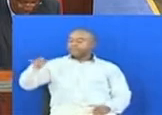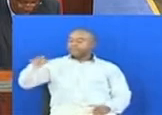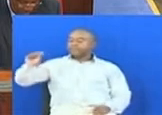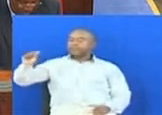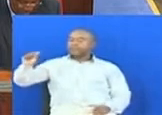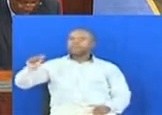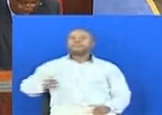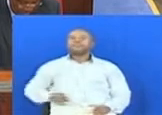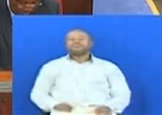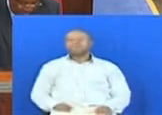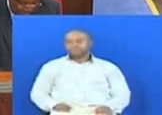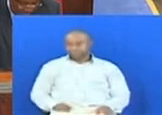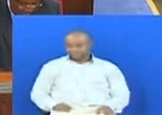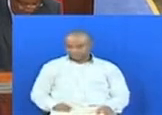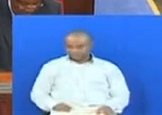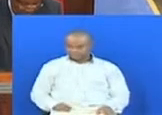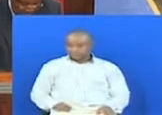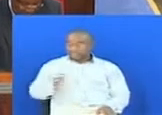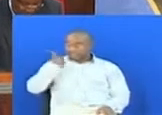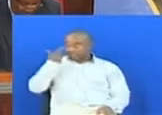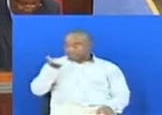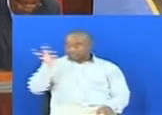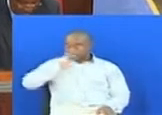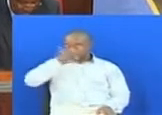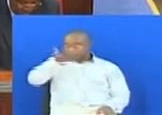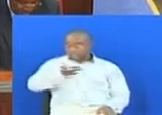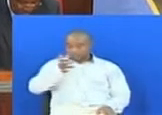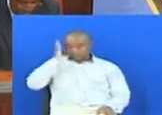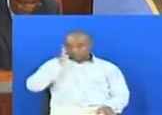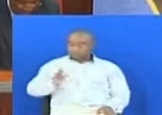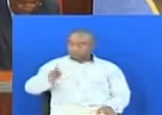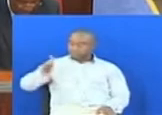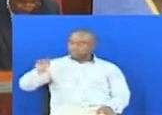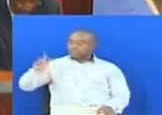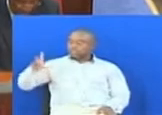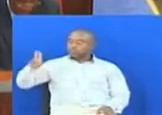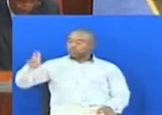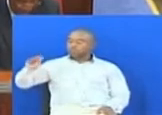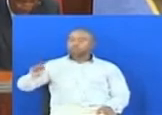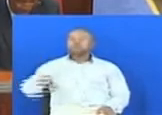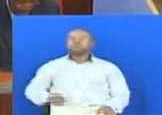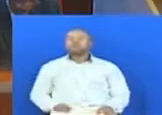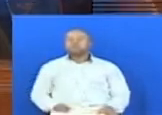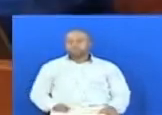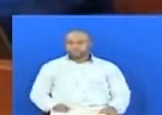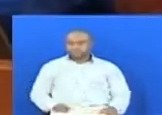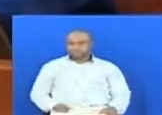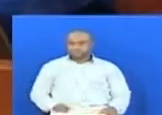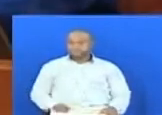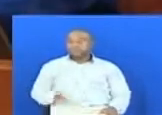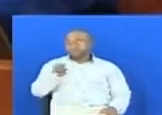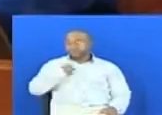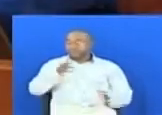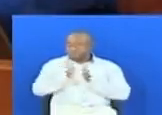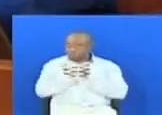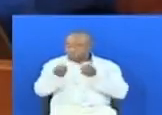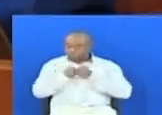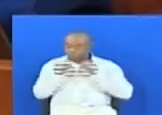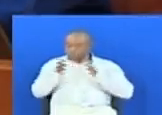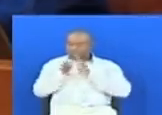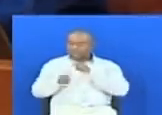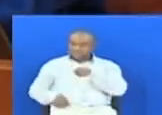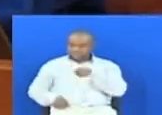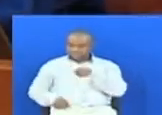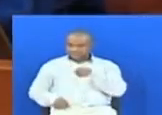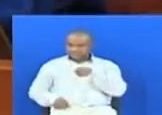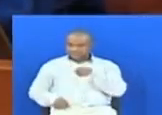utafuatiwa na mheshimiwa Alan Kiula. Mheshimiwa Spika, Dr. Saada Mkuya ajiandae. Nipa nafasi